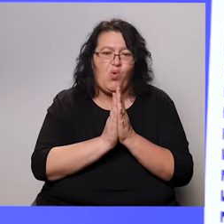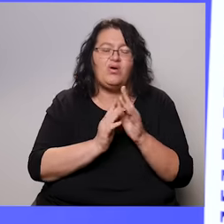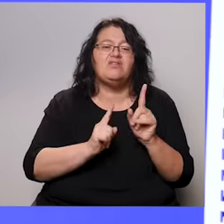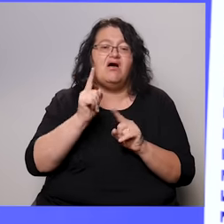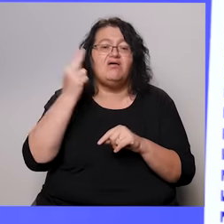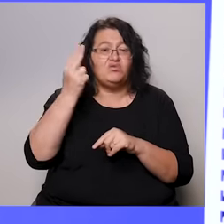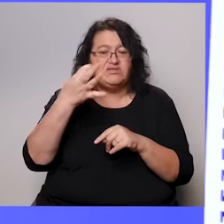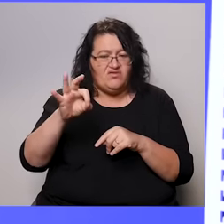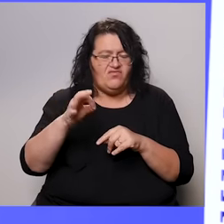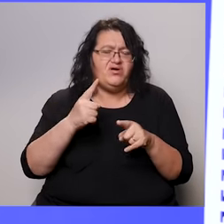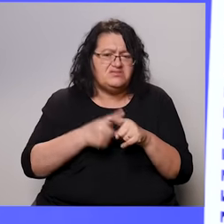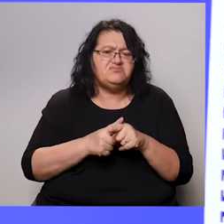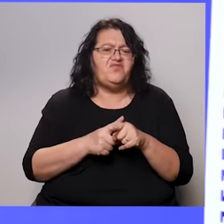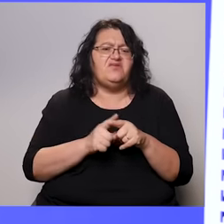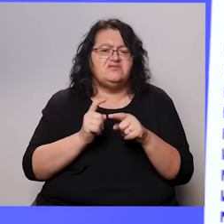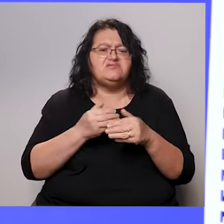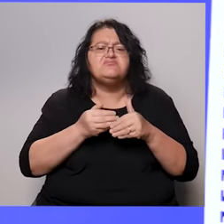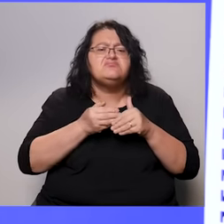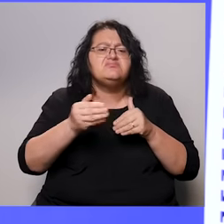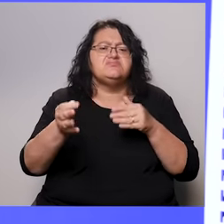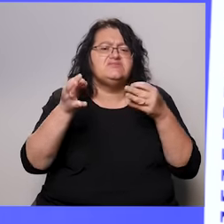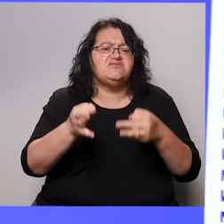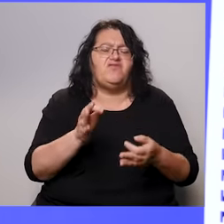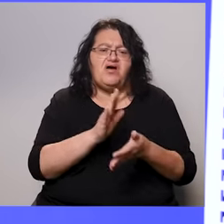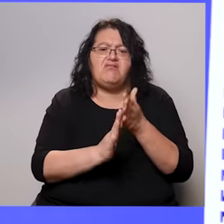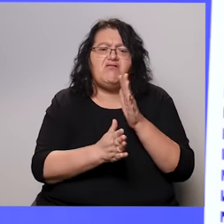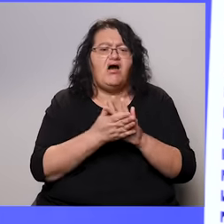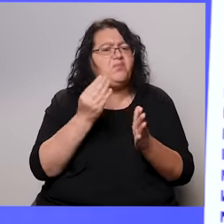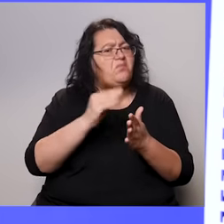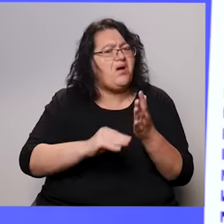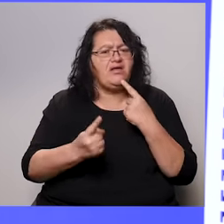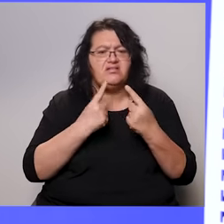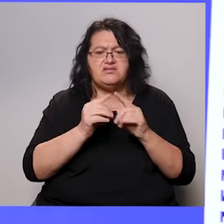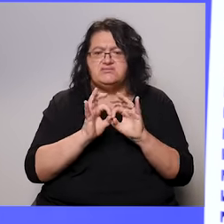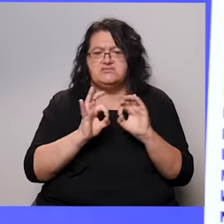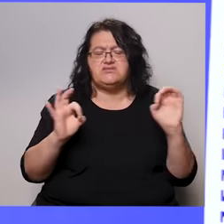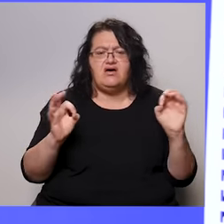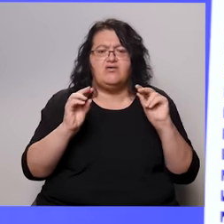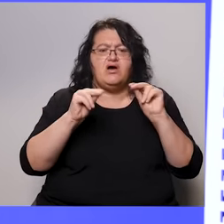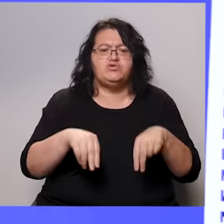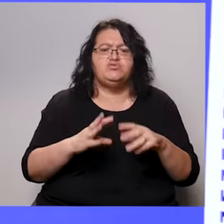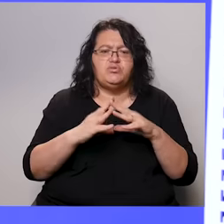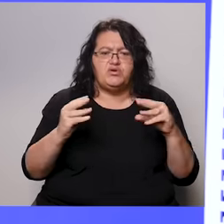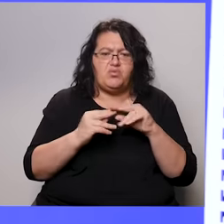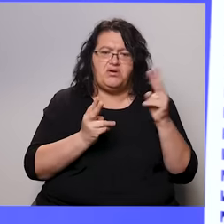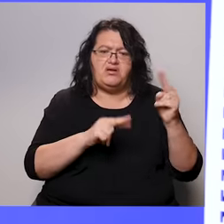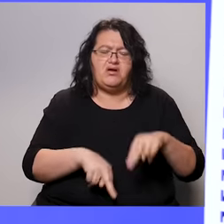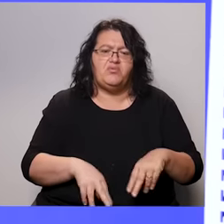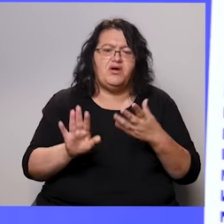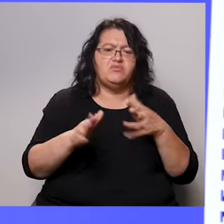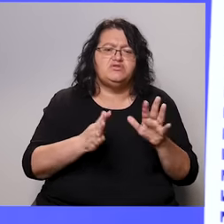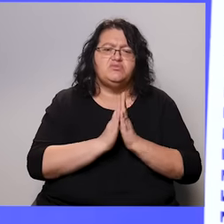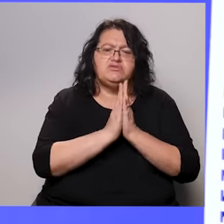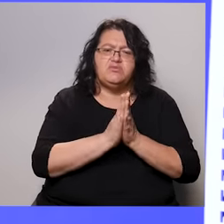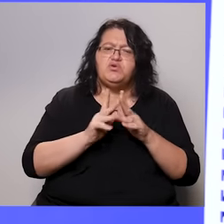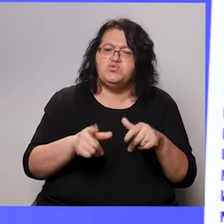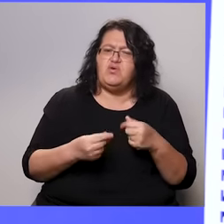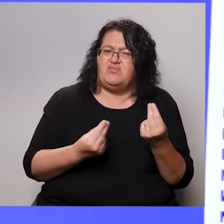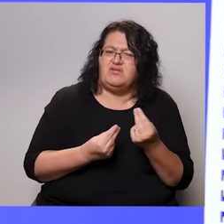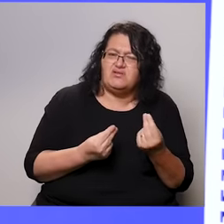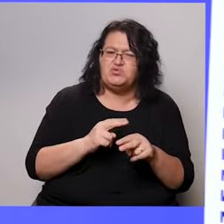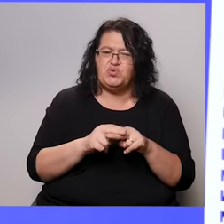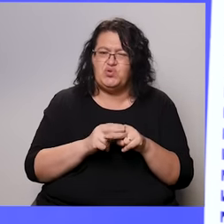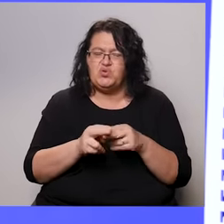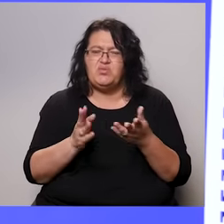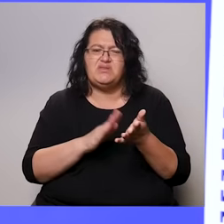întâmple. Bun, zis și făcut. S-a încheiat subiectul, n-am mai discutat despre subiectul ăsta și ajungem în țară și am început să mă rog. Doamne, da.